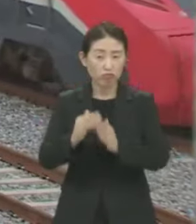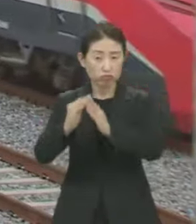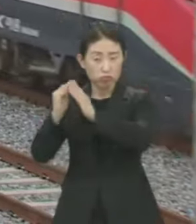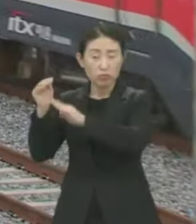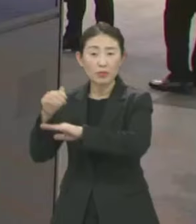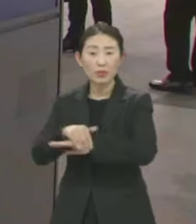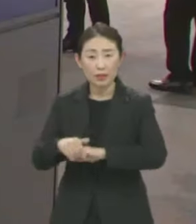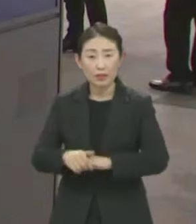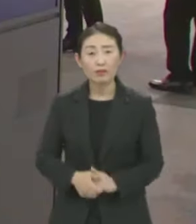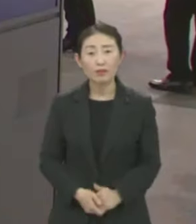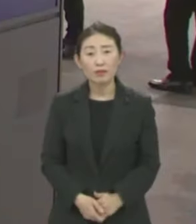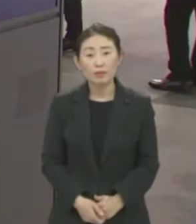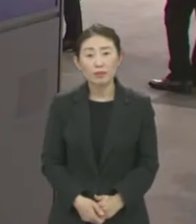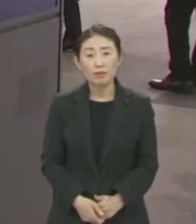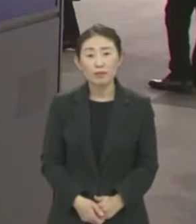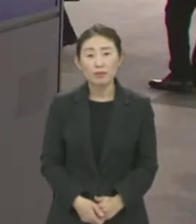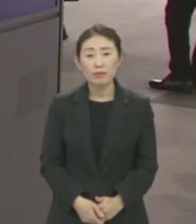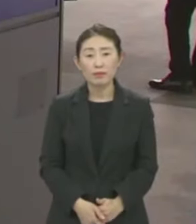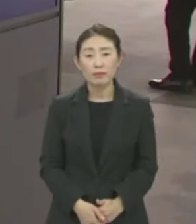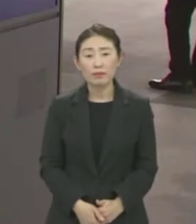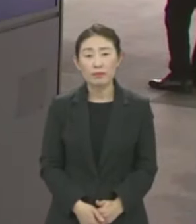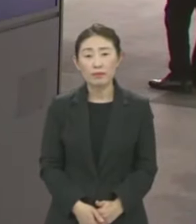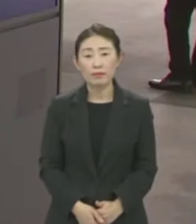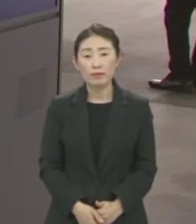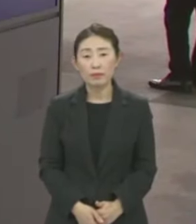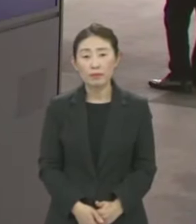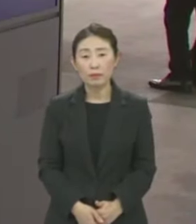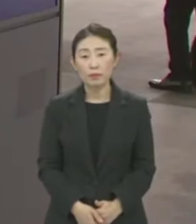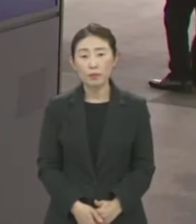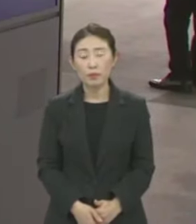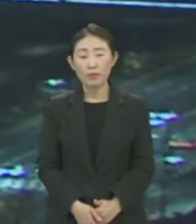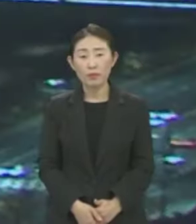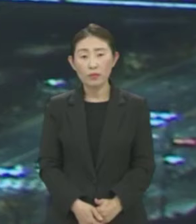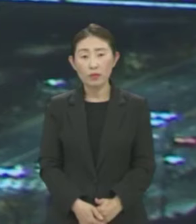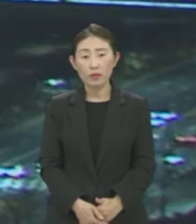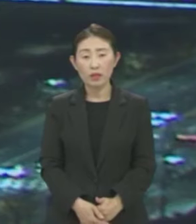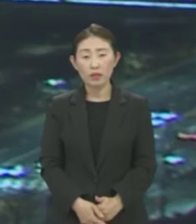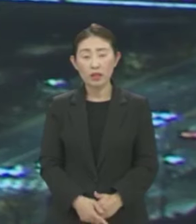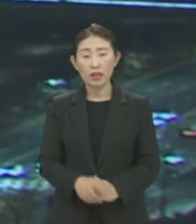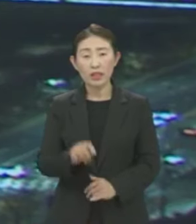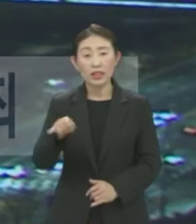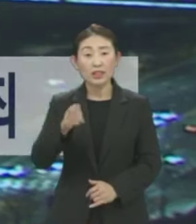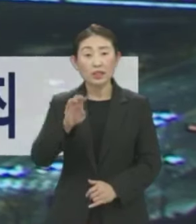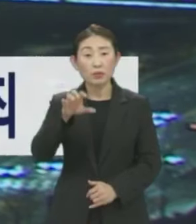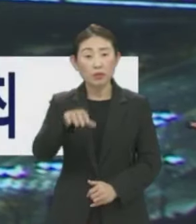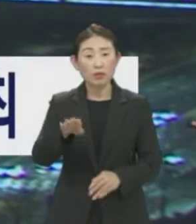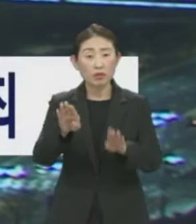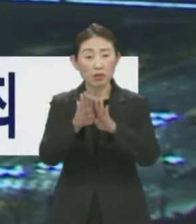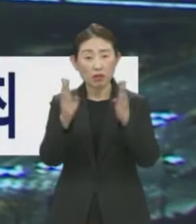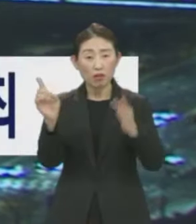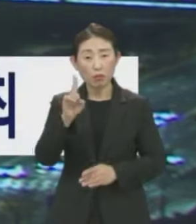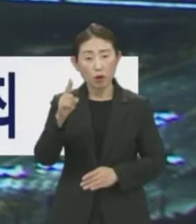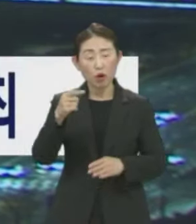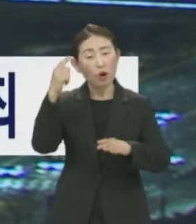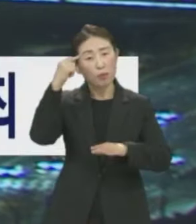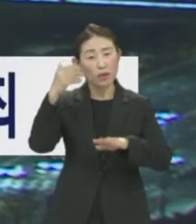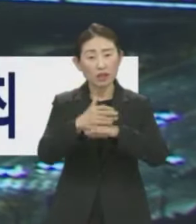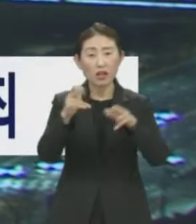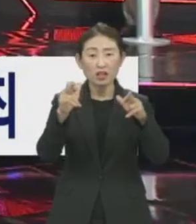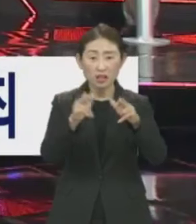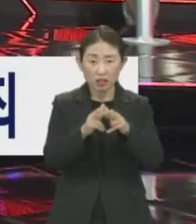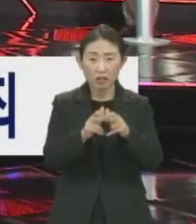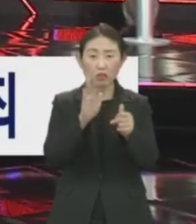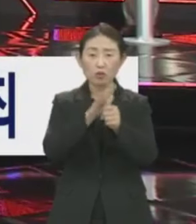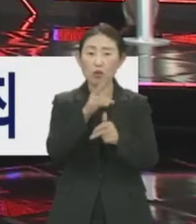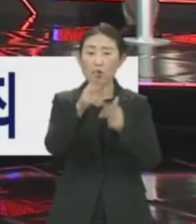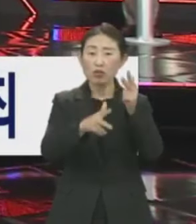가한다는 계획입니다. TJB 이선학입니다. 발달장애인 지원 사업을 소개하고 우수